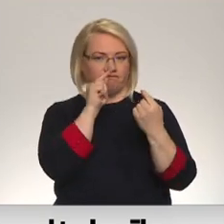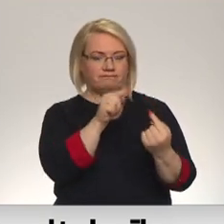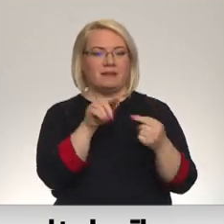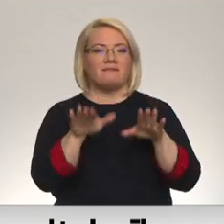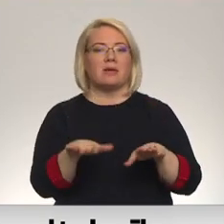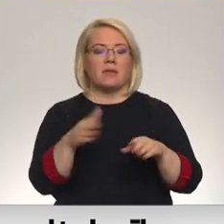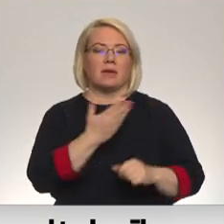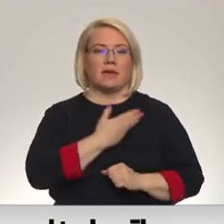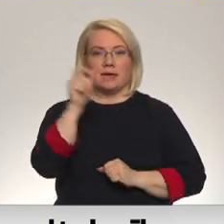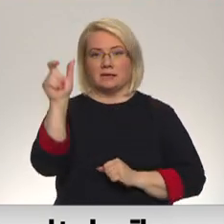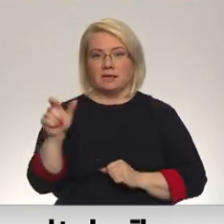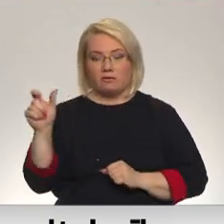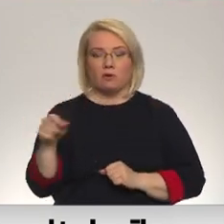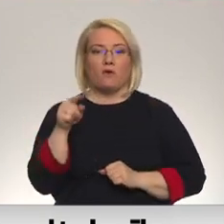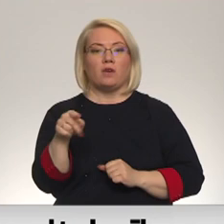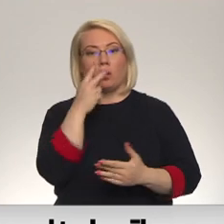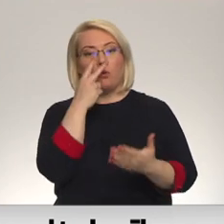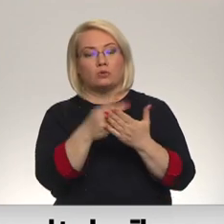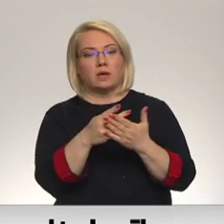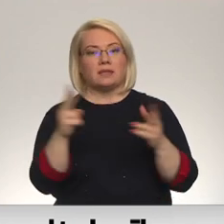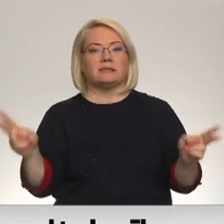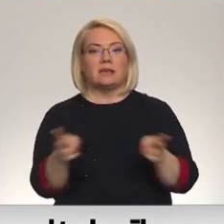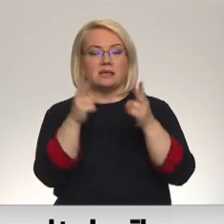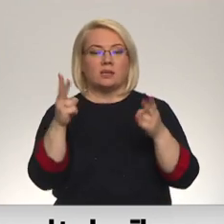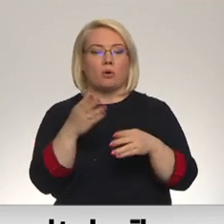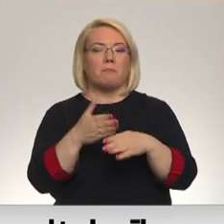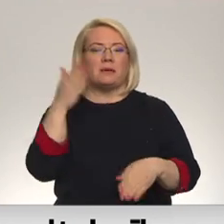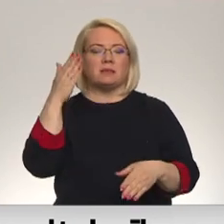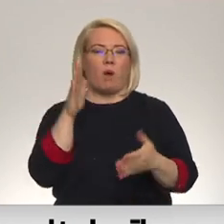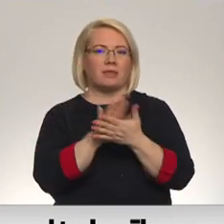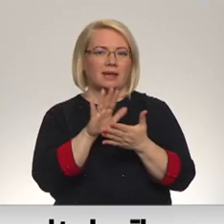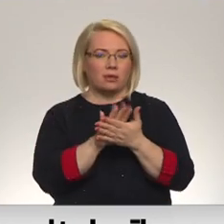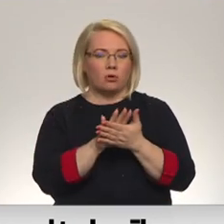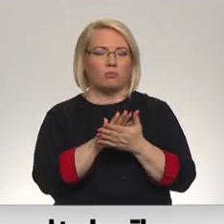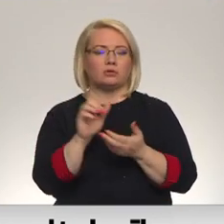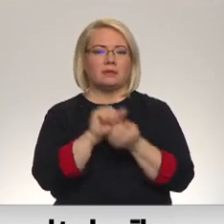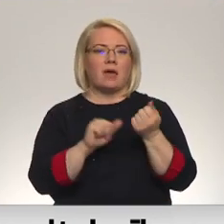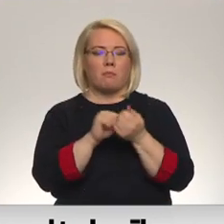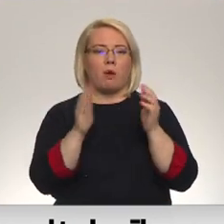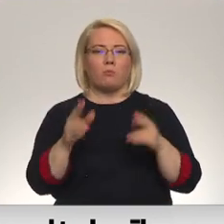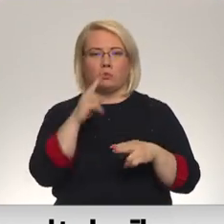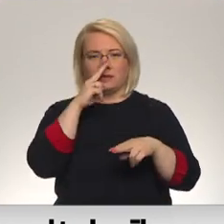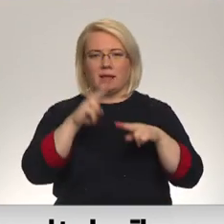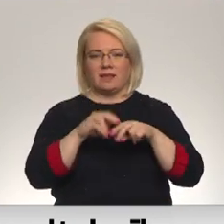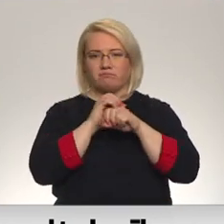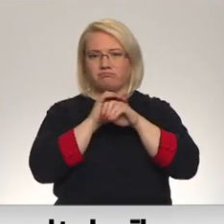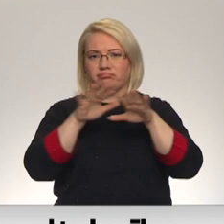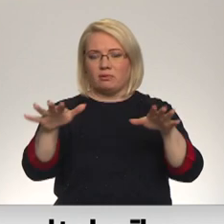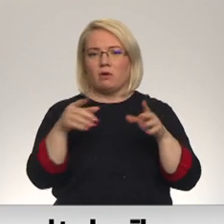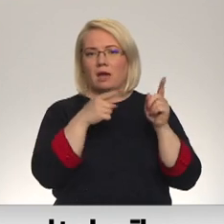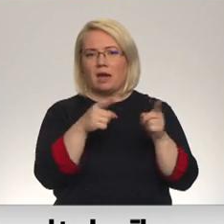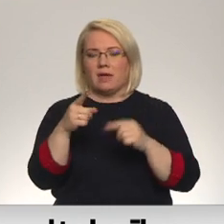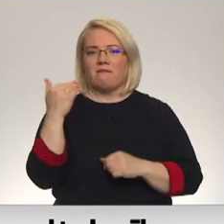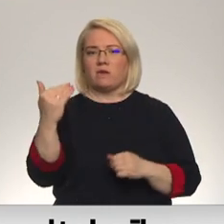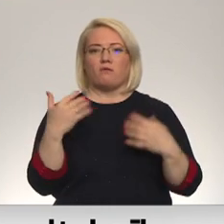vietējie iedzīvotāji, kuri ieskatā sadedzinot šos bīstamos atkritumus, vidē varētu nonākt indīgas ķimikālijas, kas kaitētu